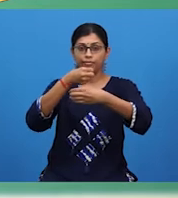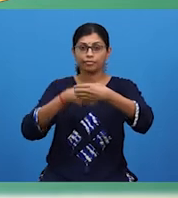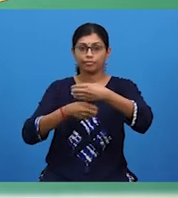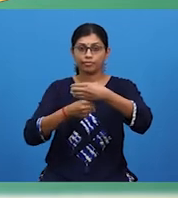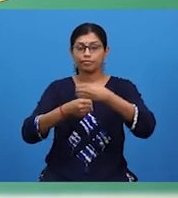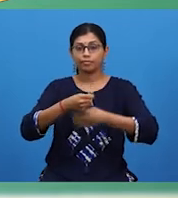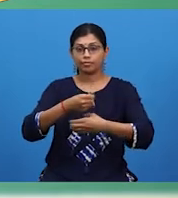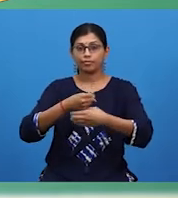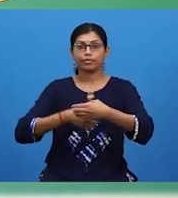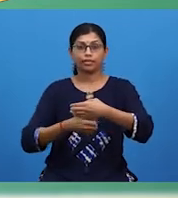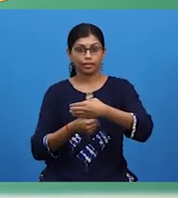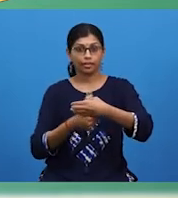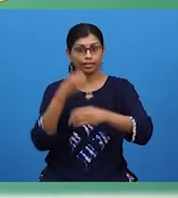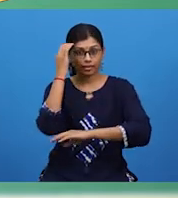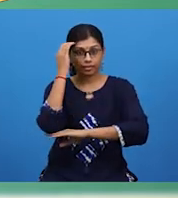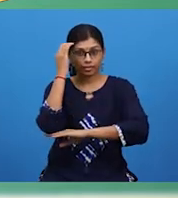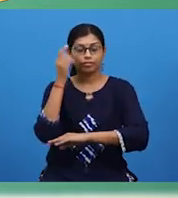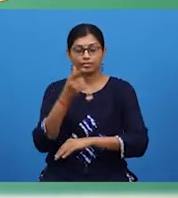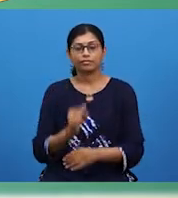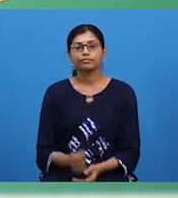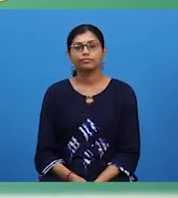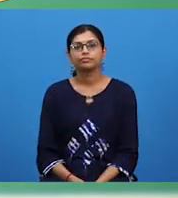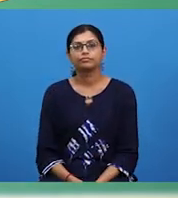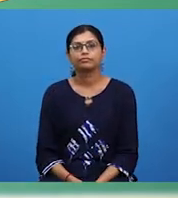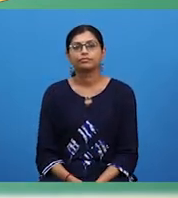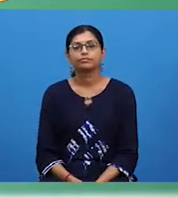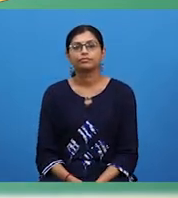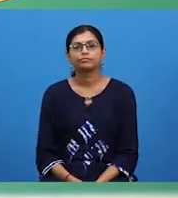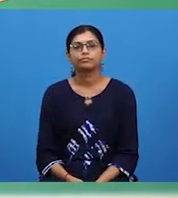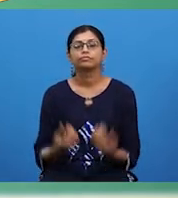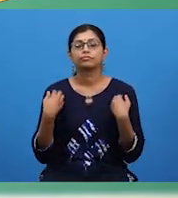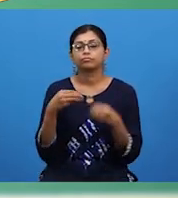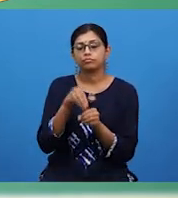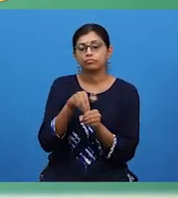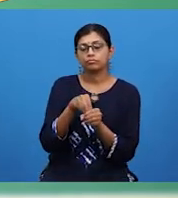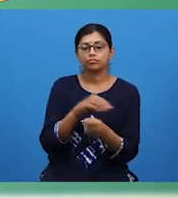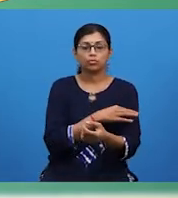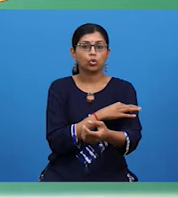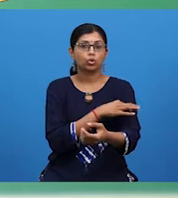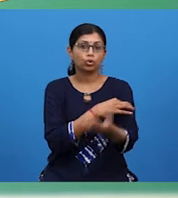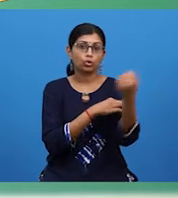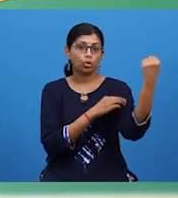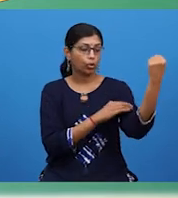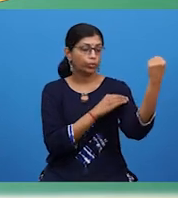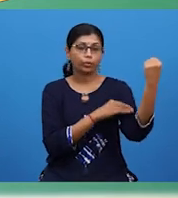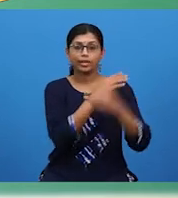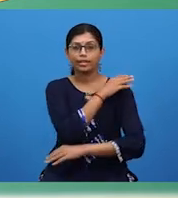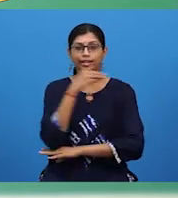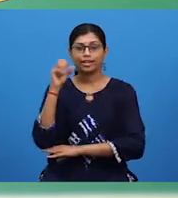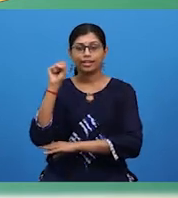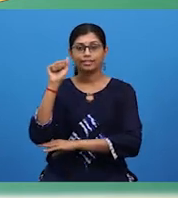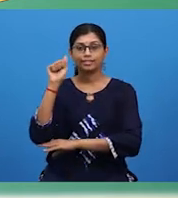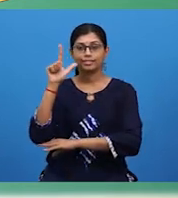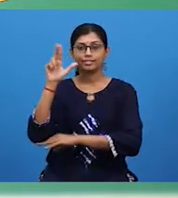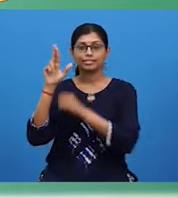pengendalian otot-otot di saluran pencernaan seperti esofagus, usus kecil dan usus